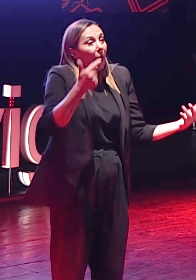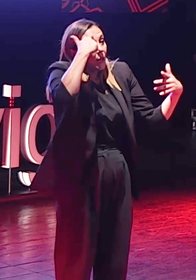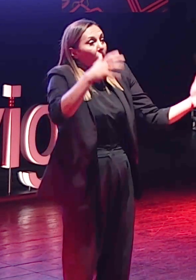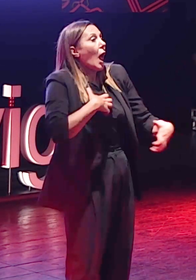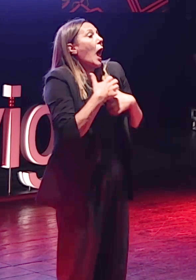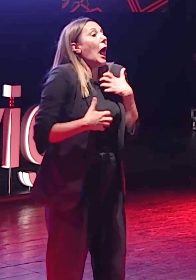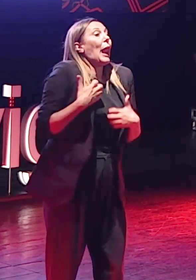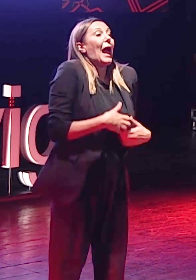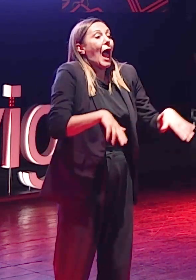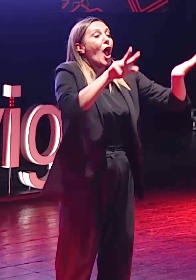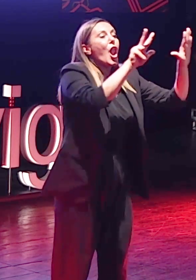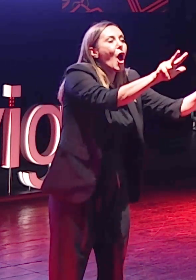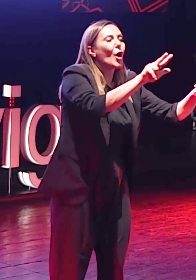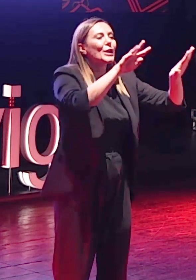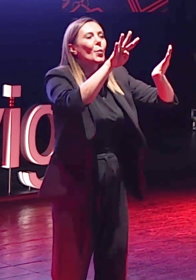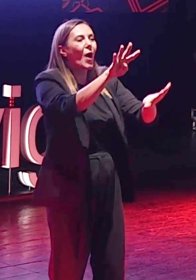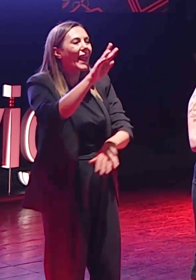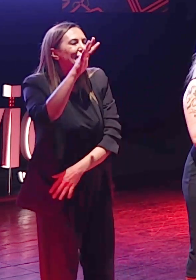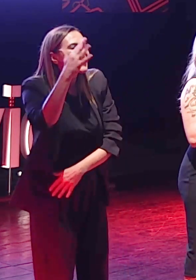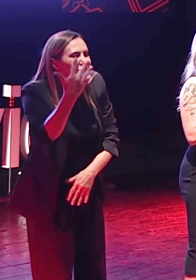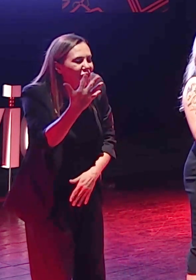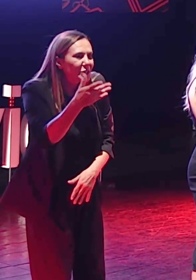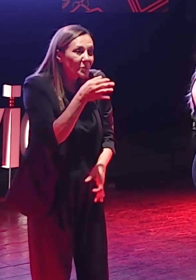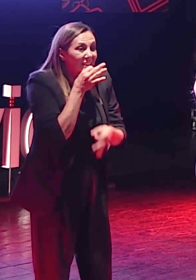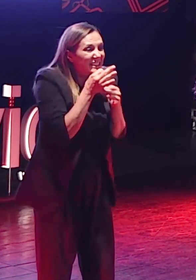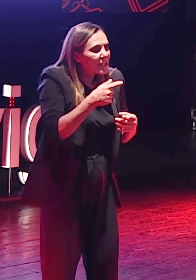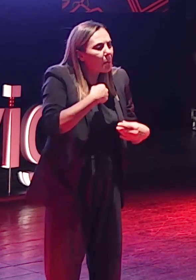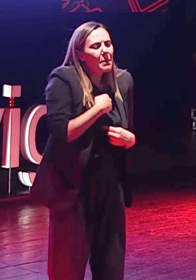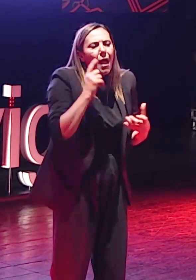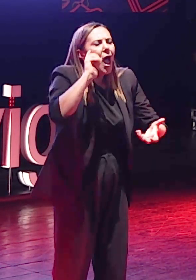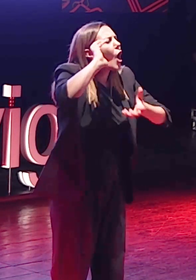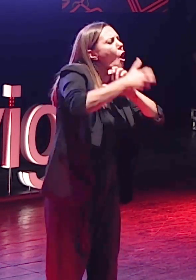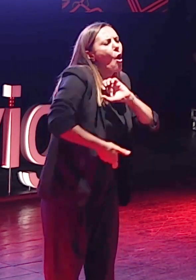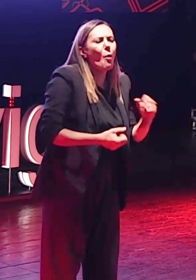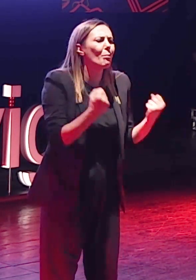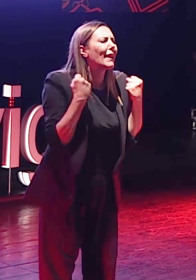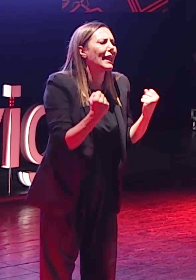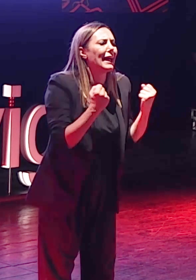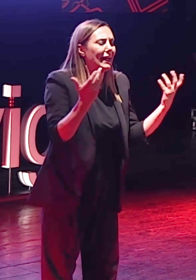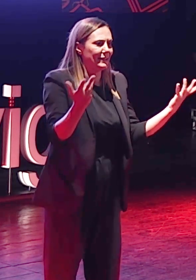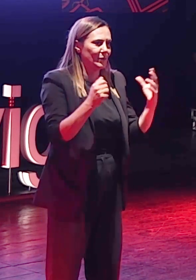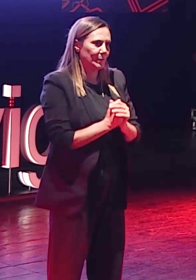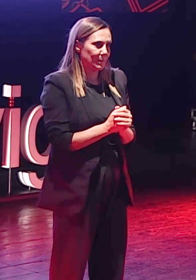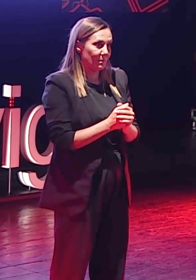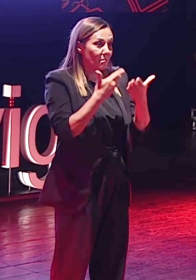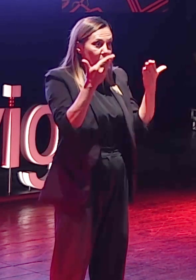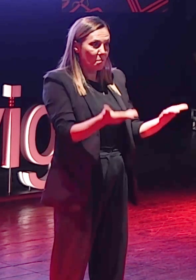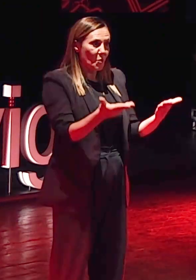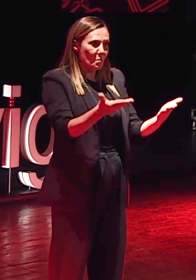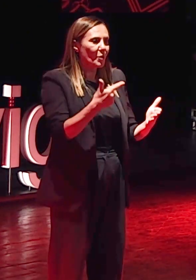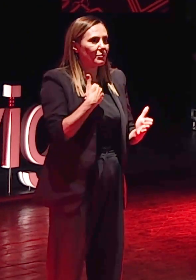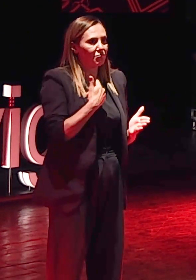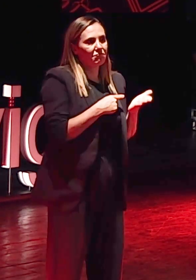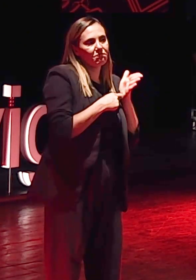fare le 8:45 Quindi vedete quanto in realtà sia così complicato ora Vi mostro dei